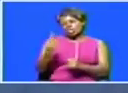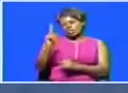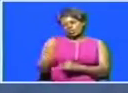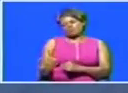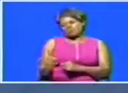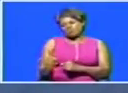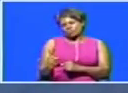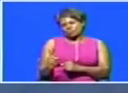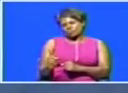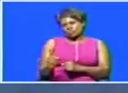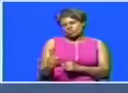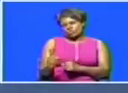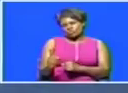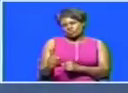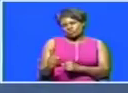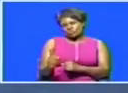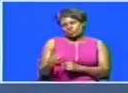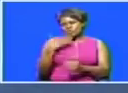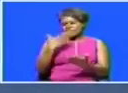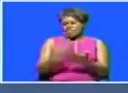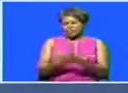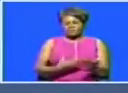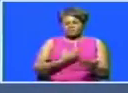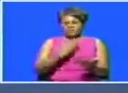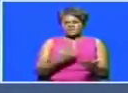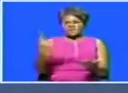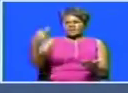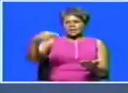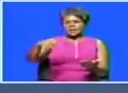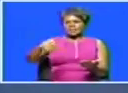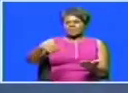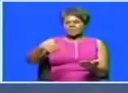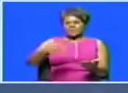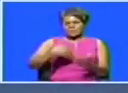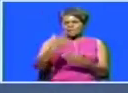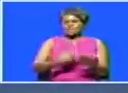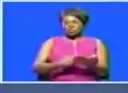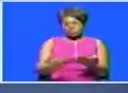wako na watoto wako wanakuhitaji. Bikifimbo, asante sana kwa kuweza kufika. Wiki ijayo